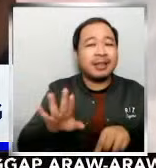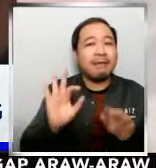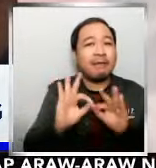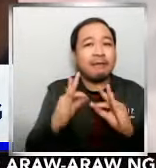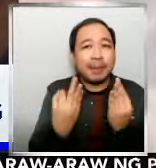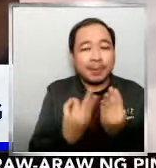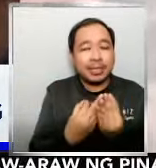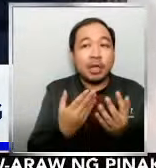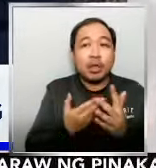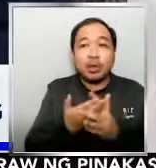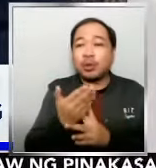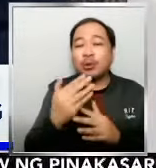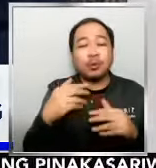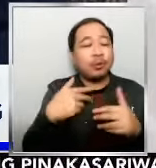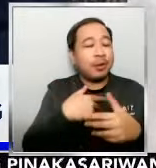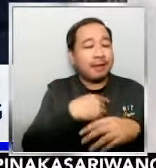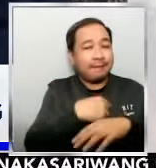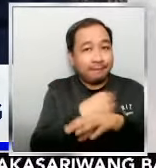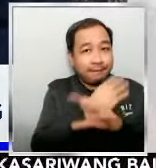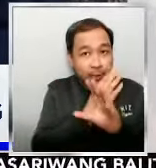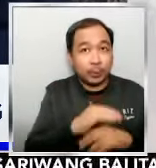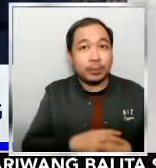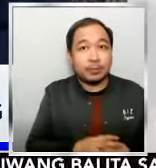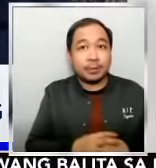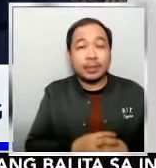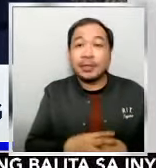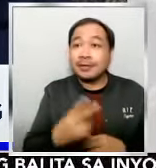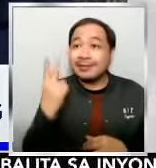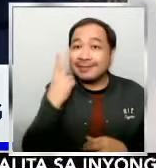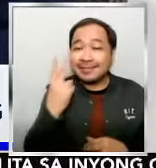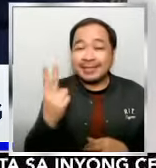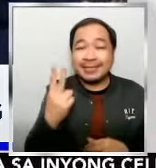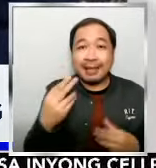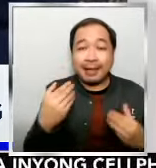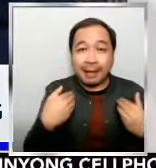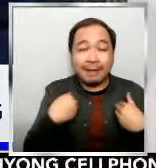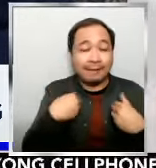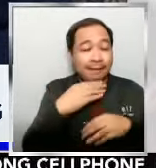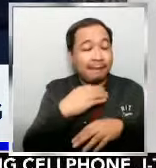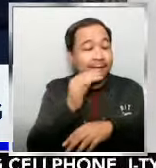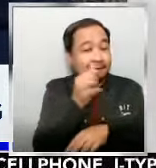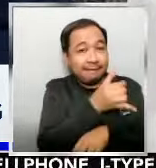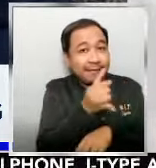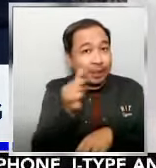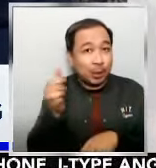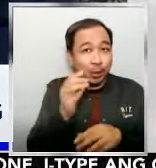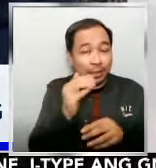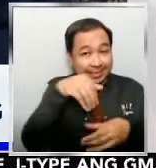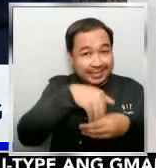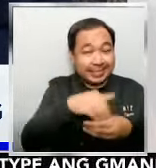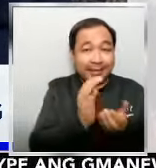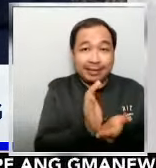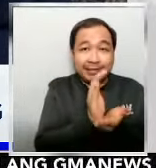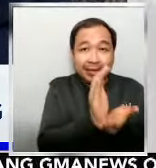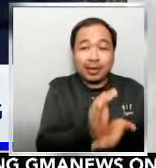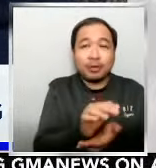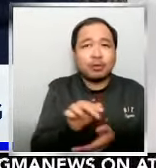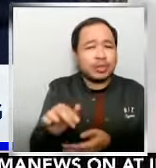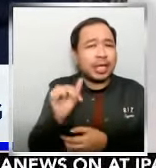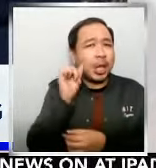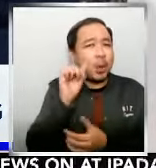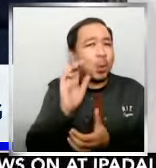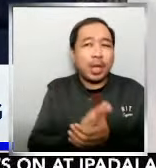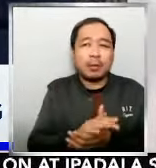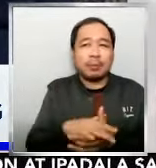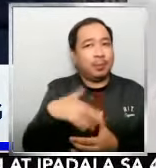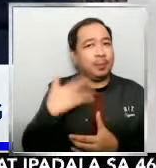video conferencing. Cool na cool ang boomerang video ng young couple sa yate. At very blooming si Katrina in her wedding dress